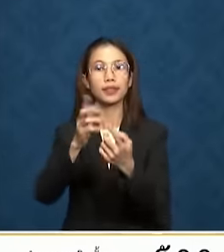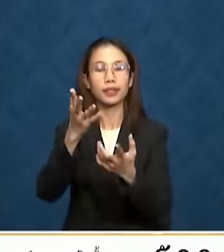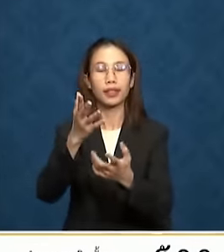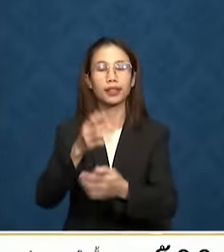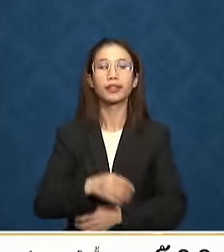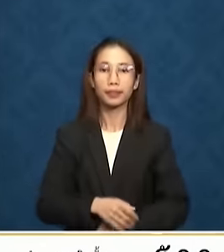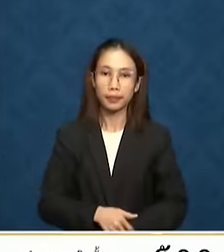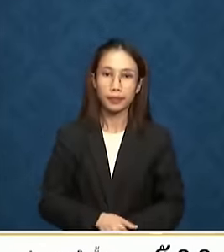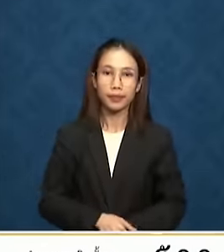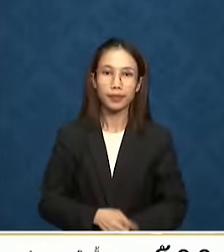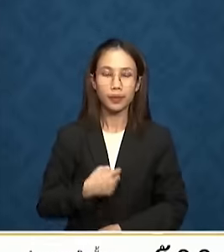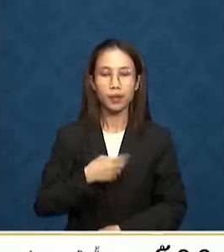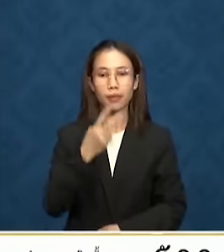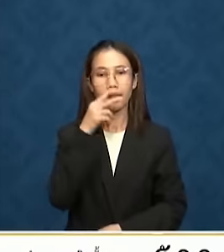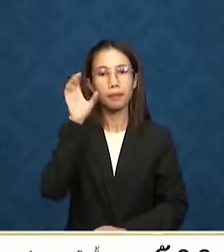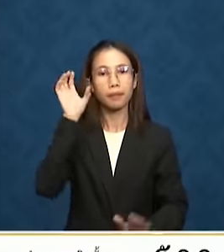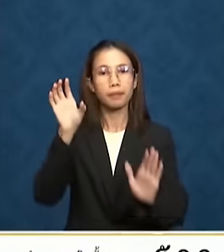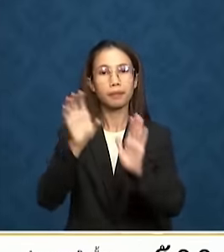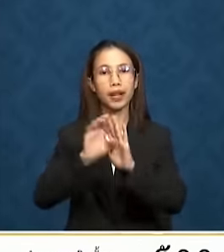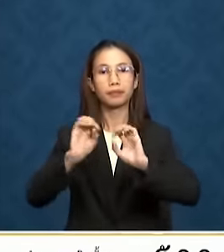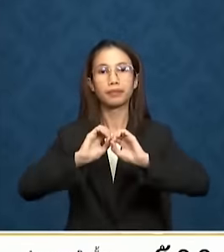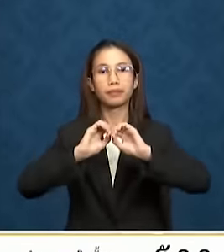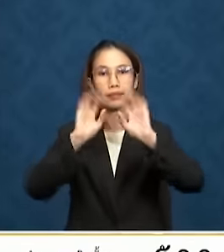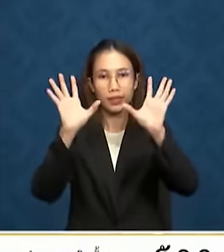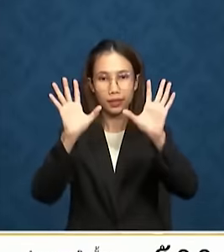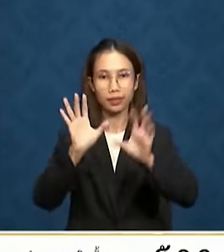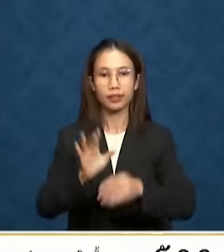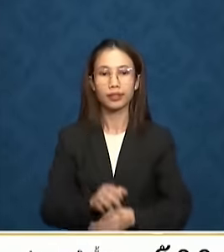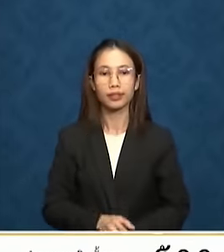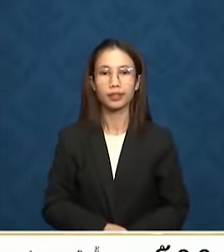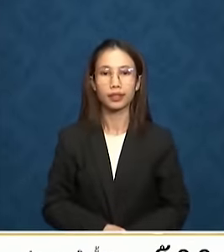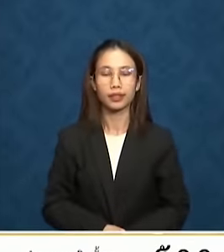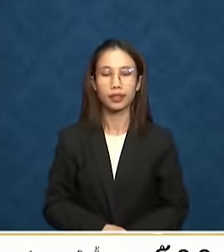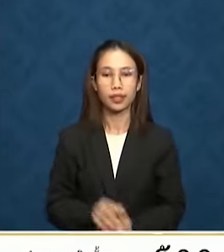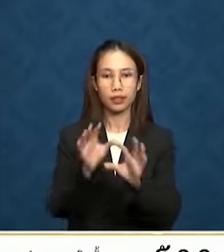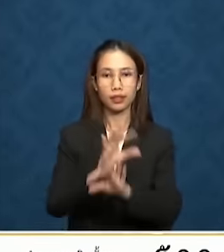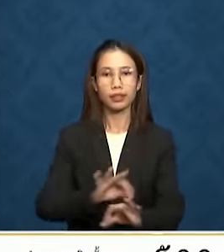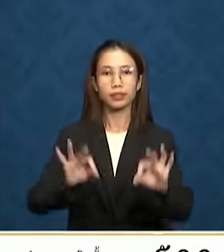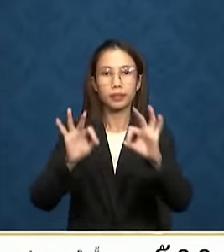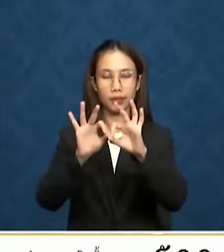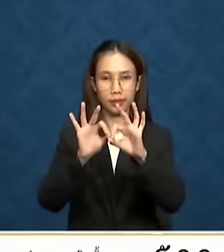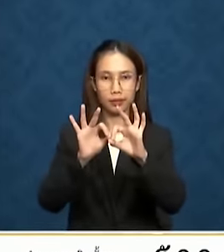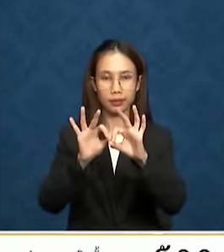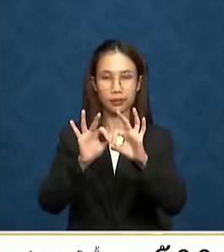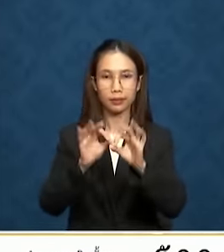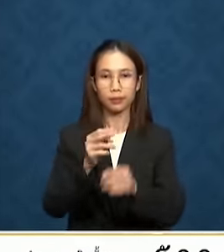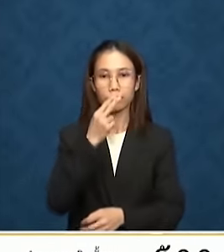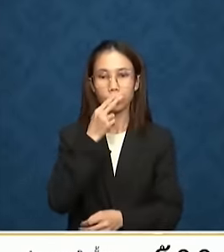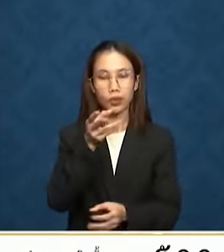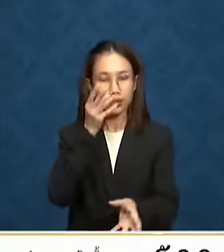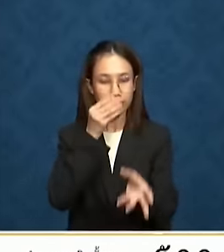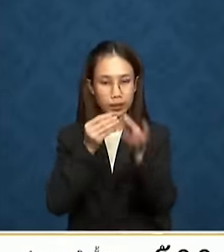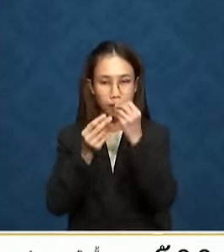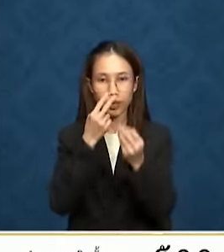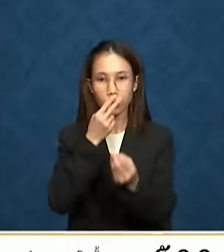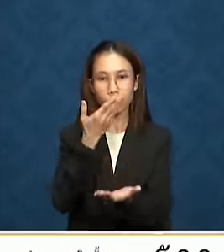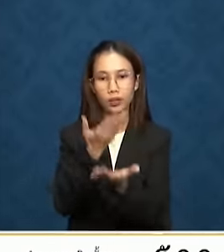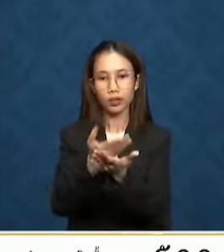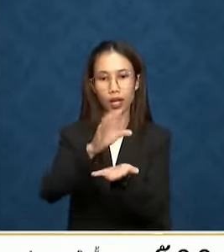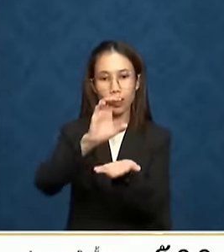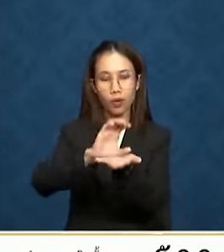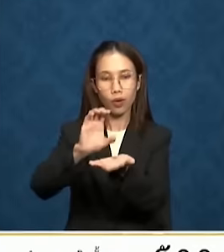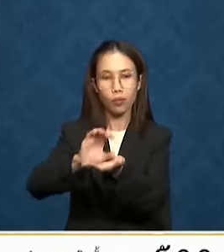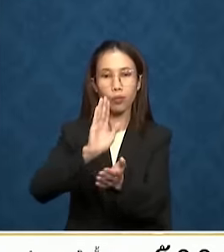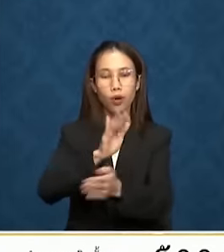สิ่งที่เห็นภาพได้ชัดจริงๆครับว่าสิ่งที่สำคัญนะครับจากการที่ได้ศึกษางบประมาณของจากหลาย